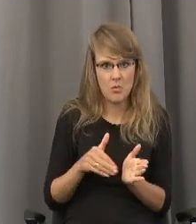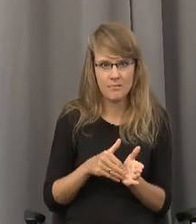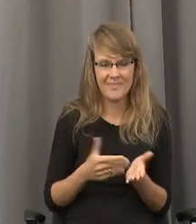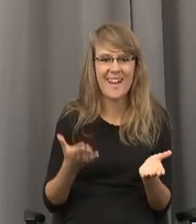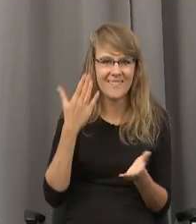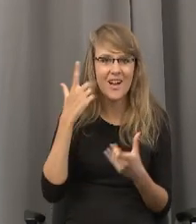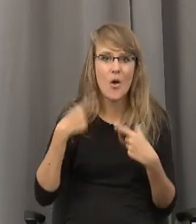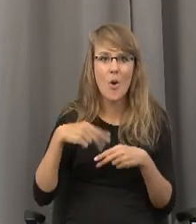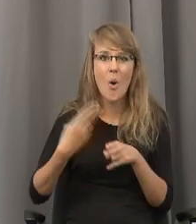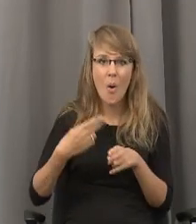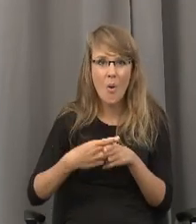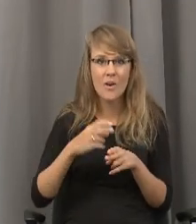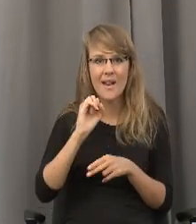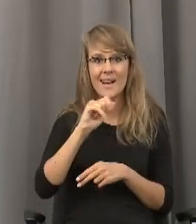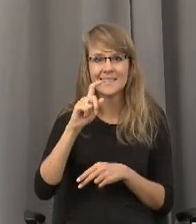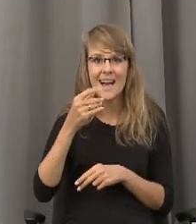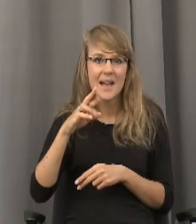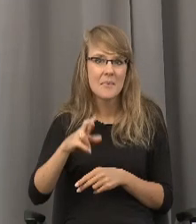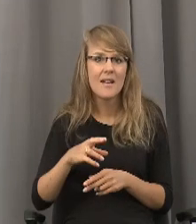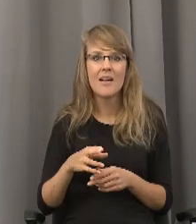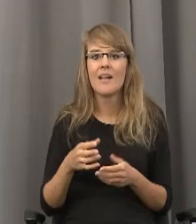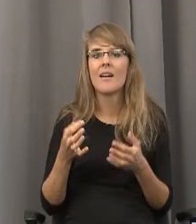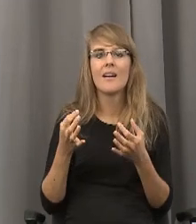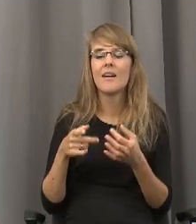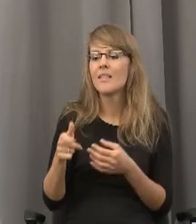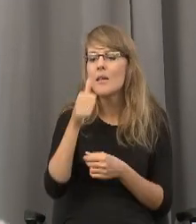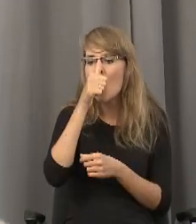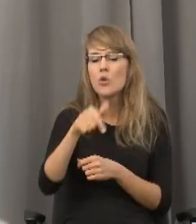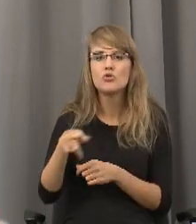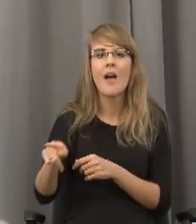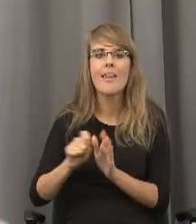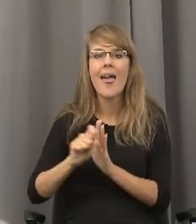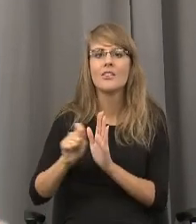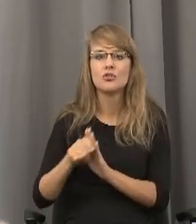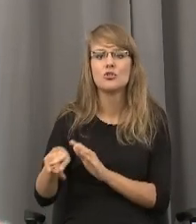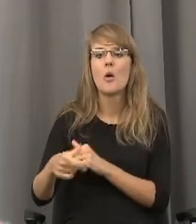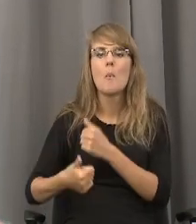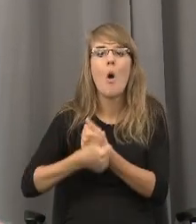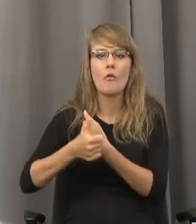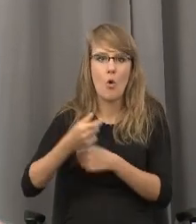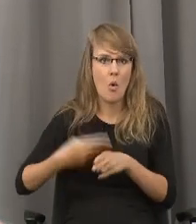Alzheimera rzeczywiście w chwili obecnej nie mogą być leczone przyczynowo. Nie oznacza to jednak, że